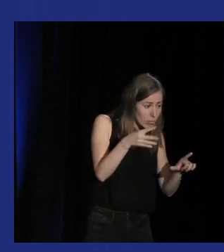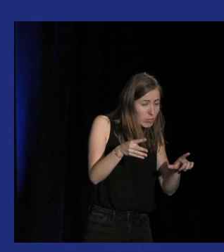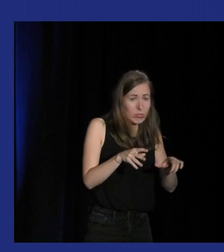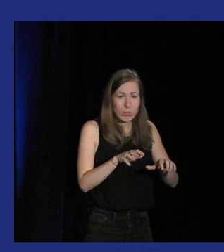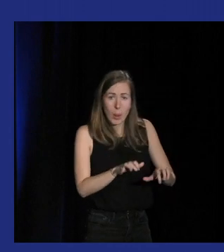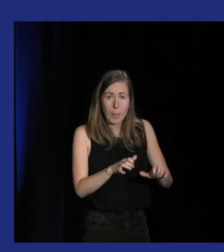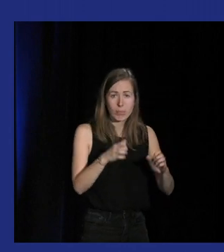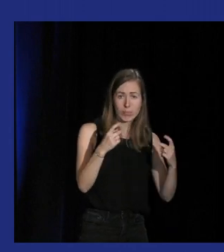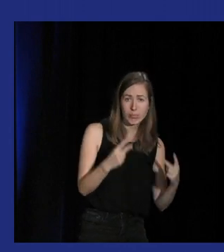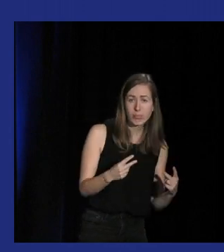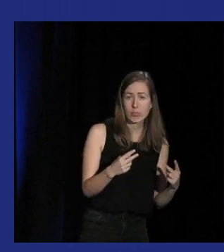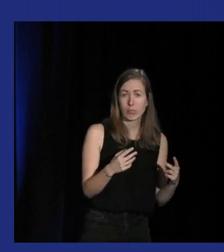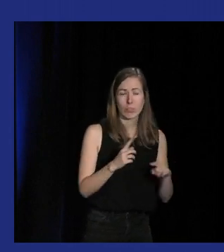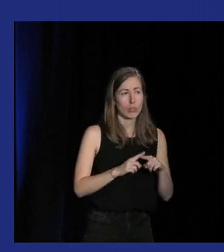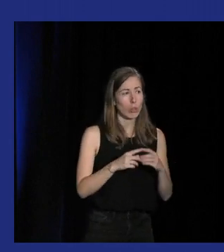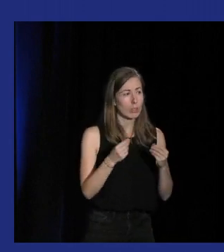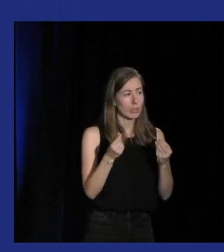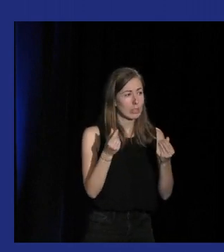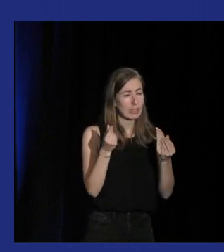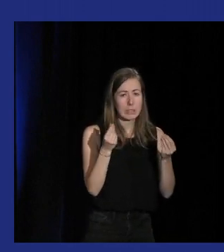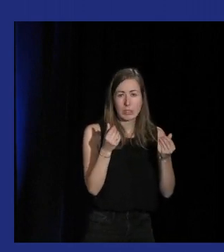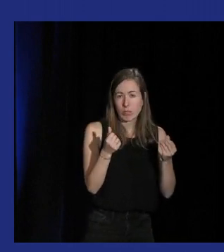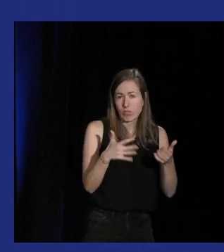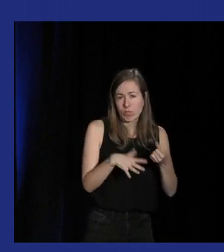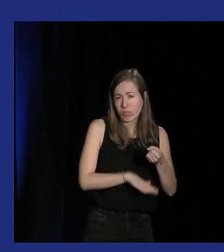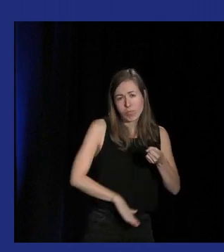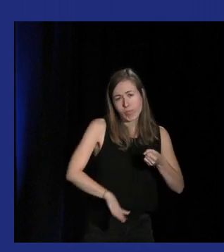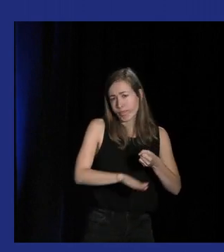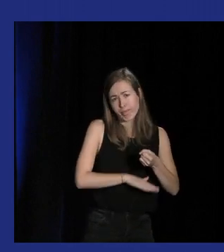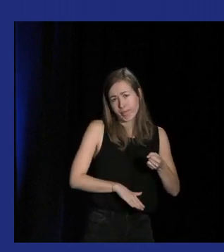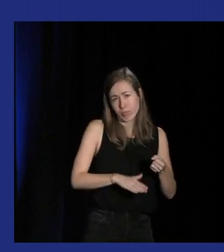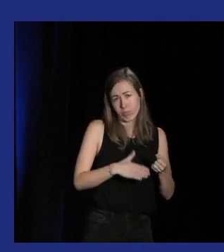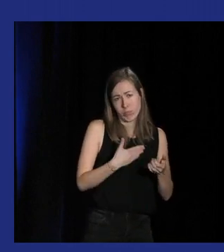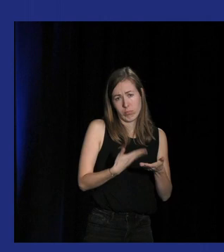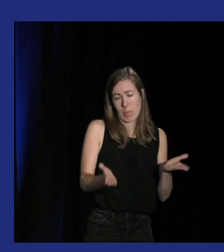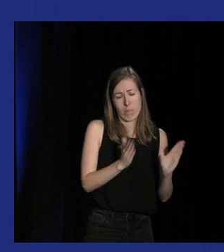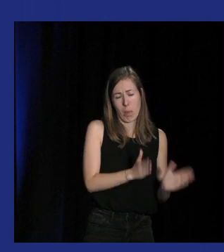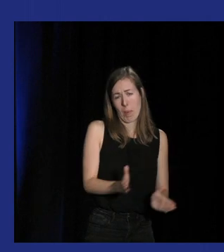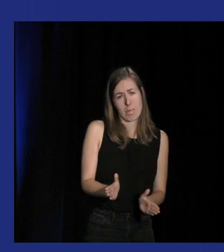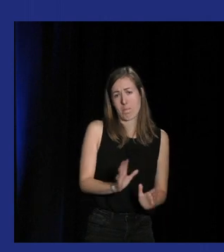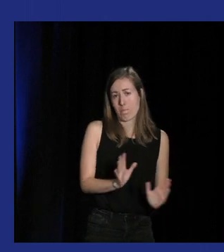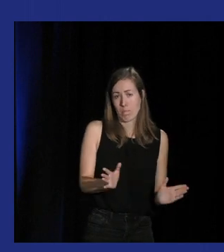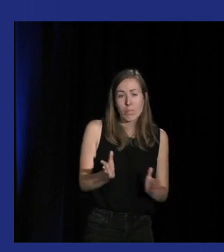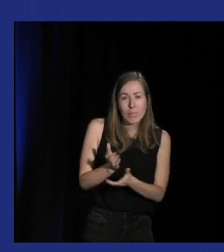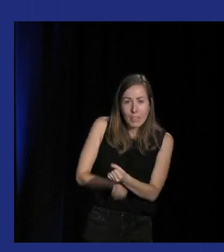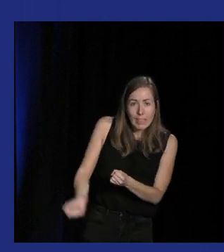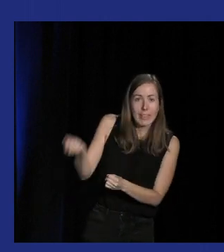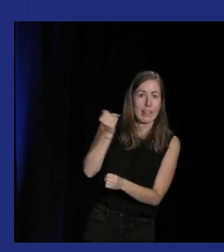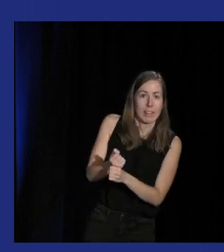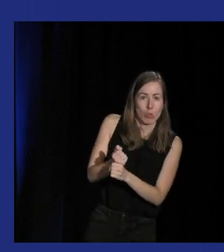des trucs très très basiques très très fermé et c'est vrai que la création j'ai du mal à